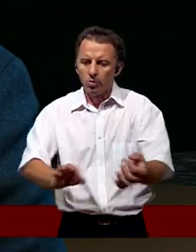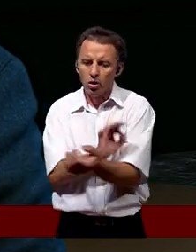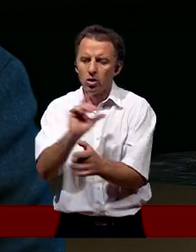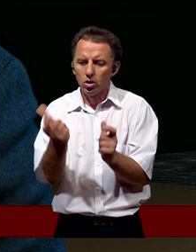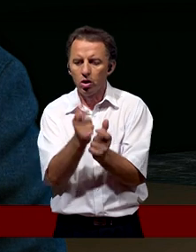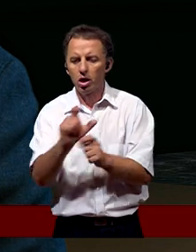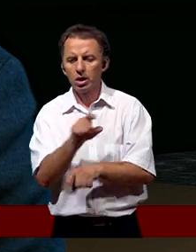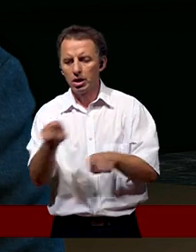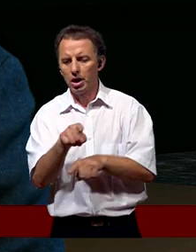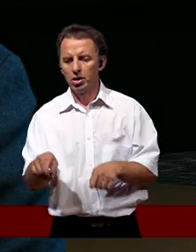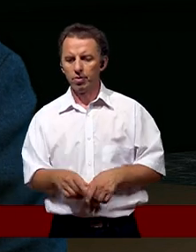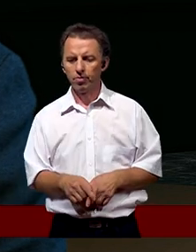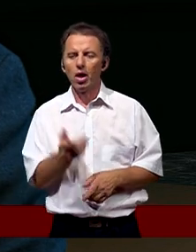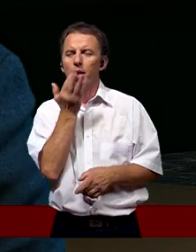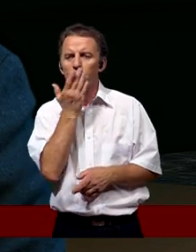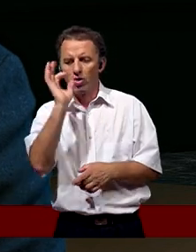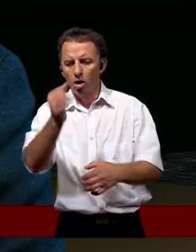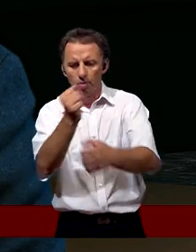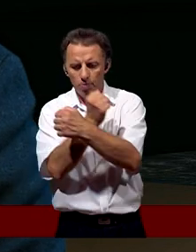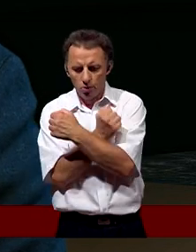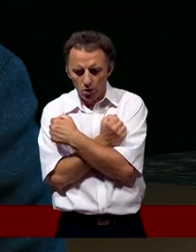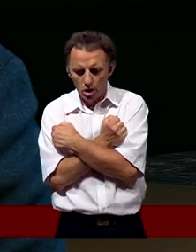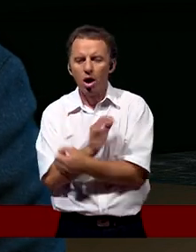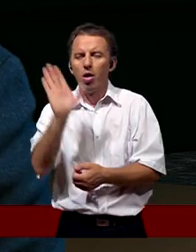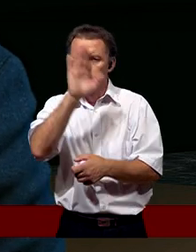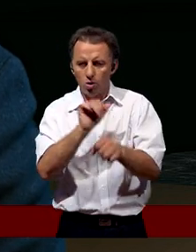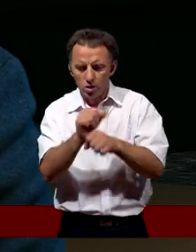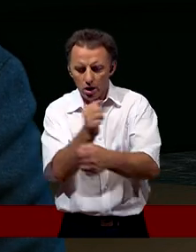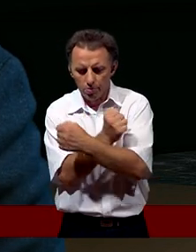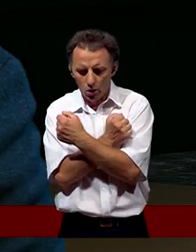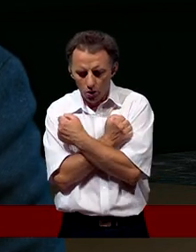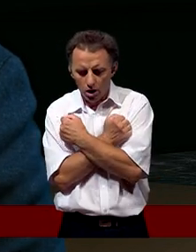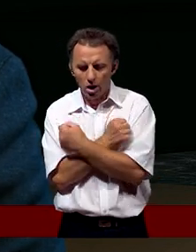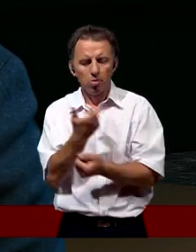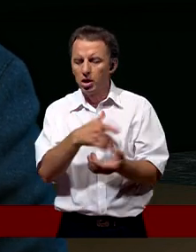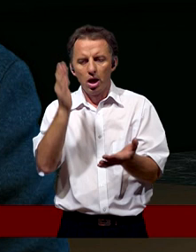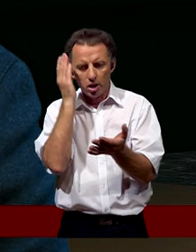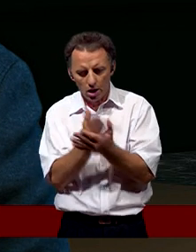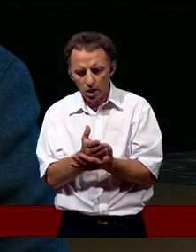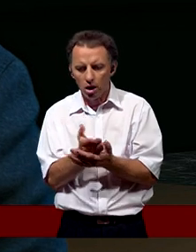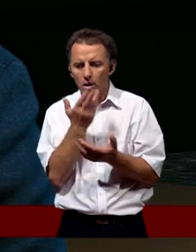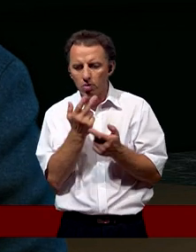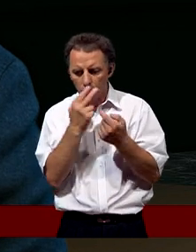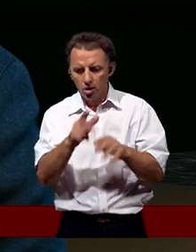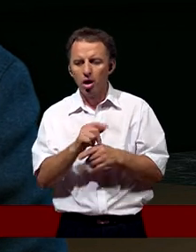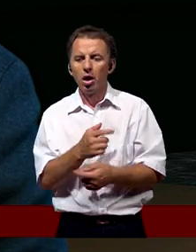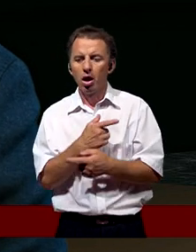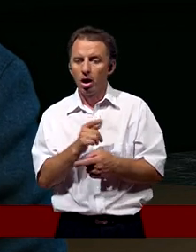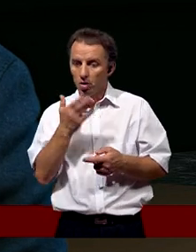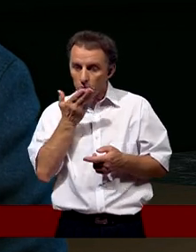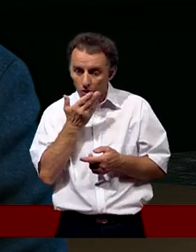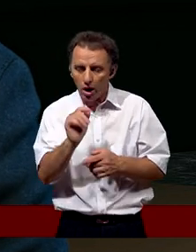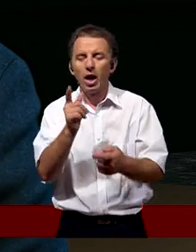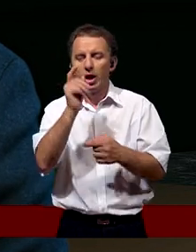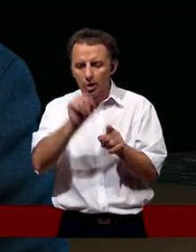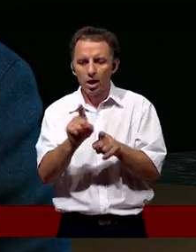Co to znaczy? Wiecie, bo tutaj mówimy o miłości, ale Jan mówi, że Bóg jest miłością. Bóg nie tylko okazuje miłość, ale On jest samą